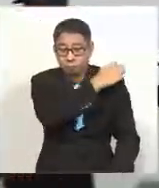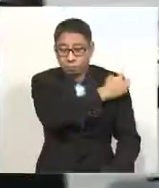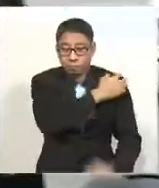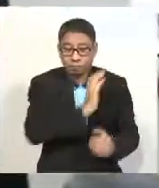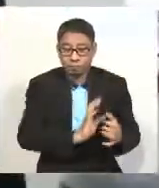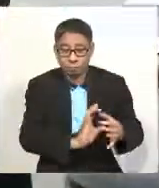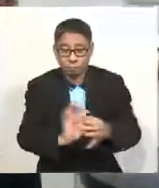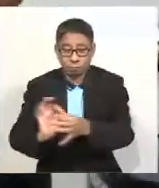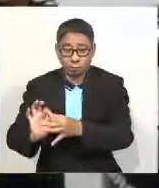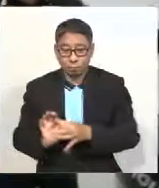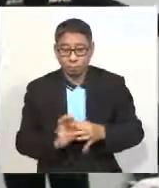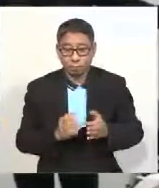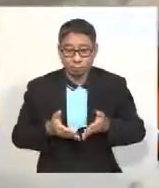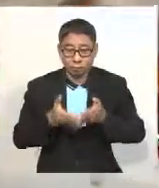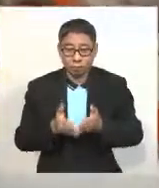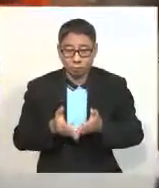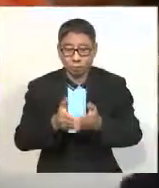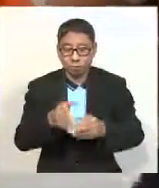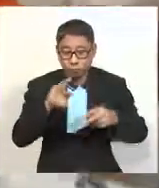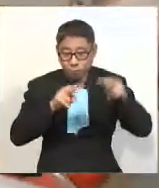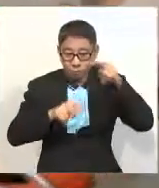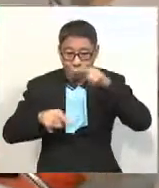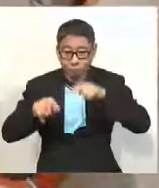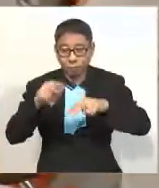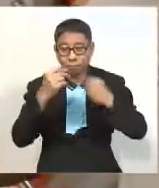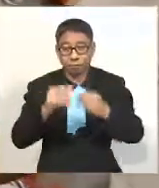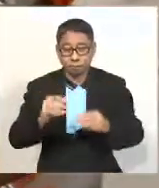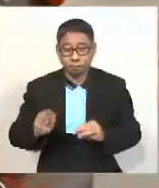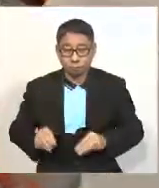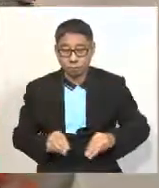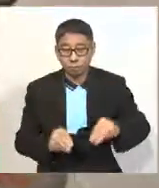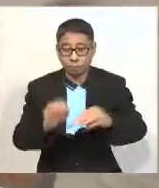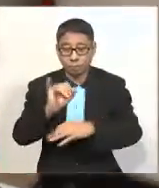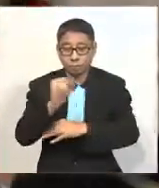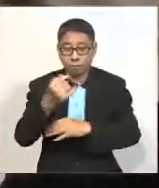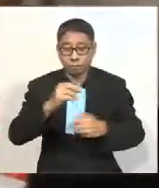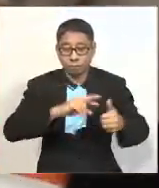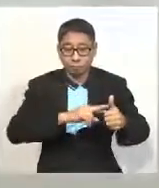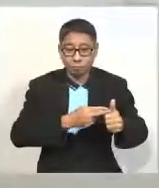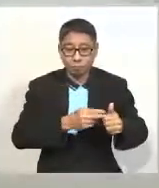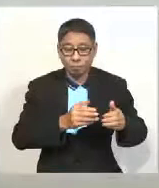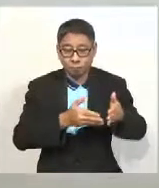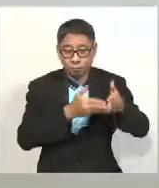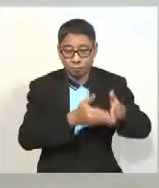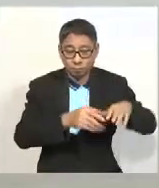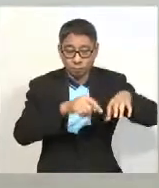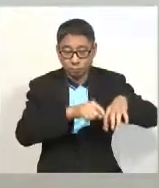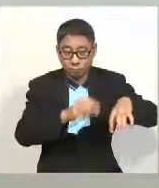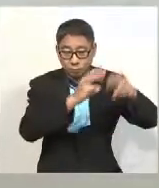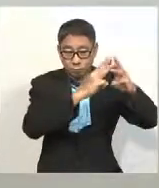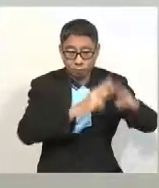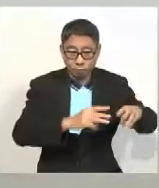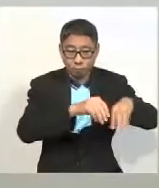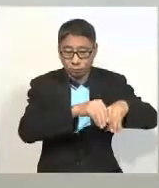าหน้าที่ที่เกี่ยวข้องลงเรือสำรวจพื้นที่ริมฝั่งแม่น้ำเจ้าพระยาเริ่มตั้งแต่ท่าเรือวัดราชาธิวาสเข